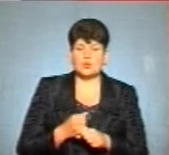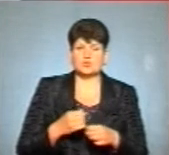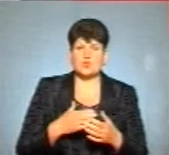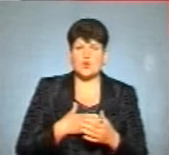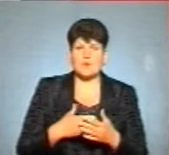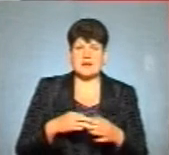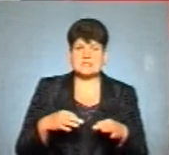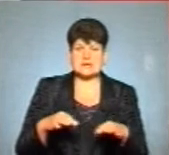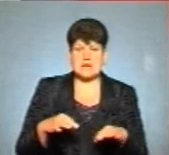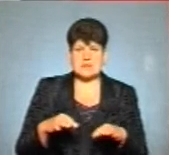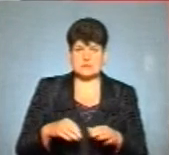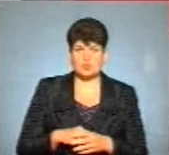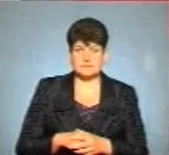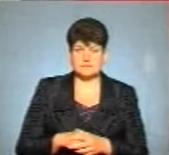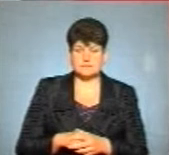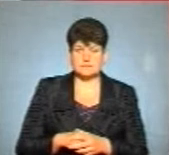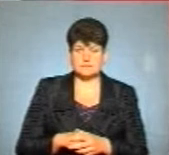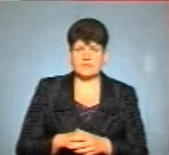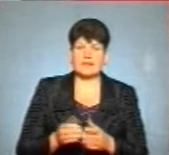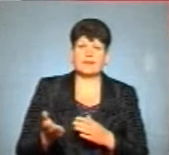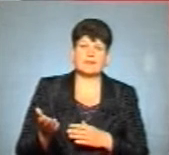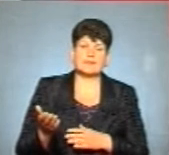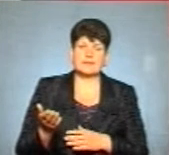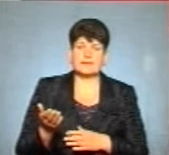транспорт? Ну, давайте